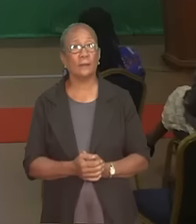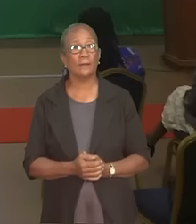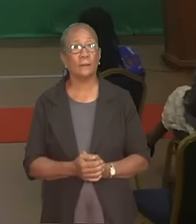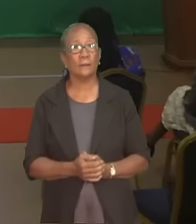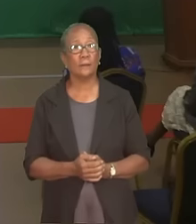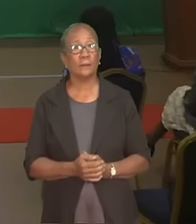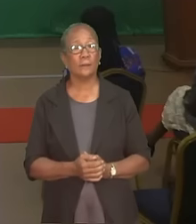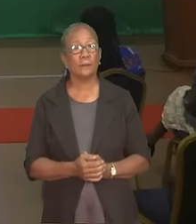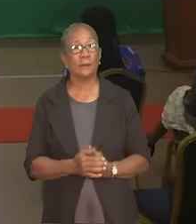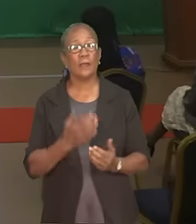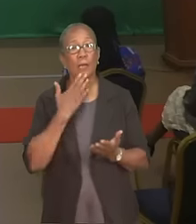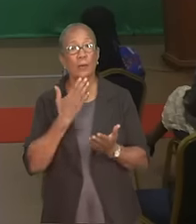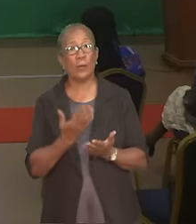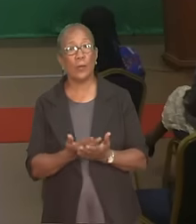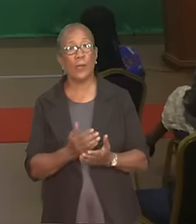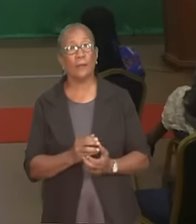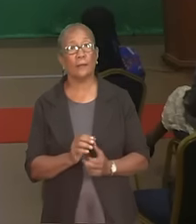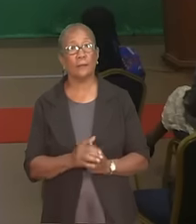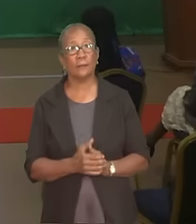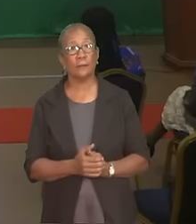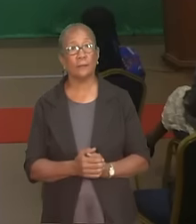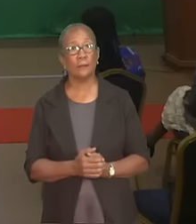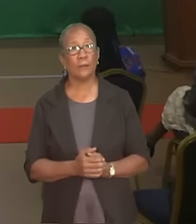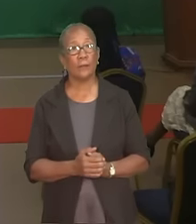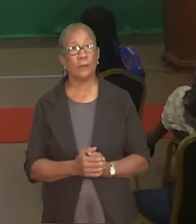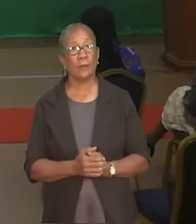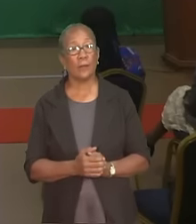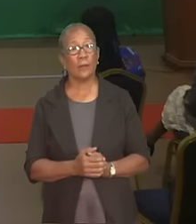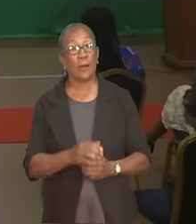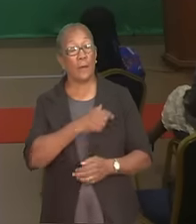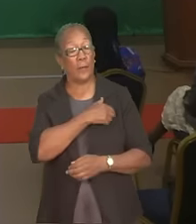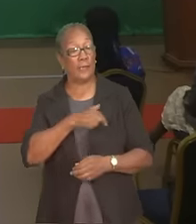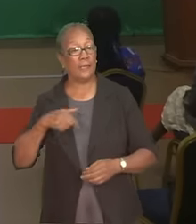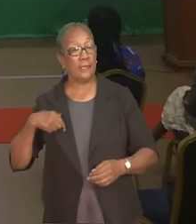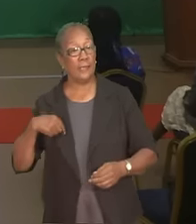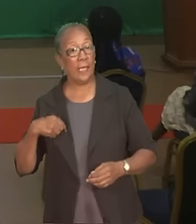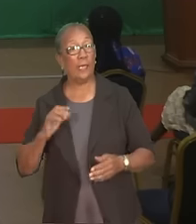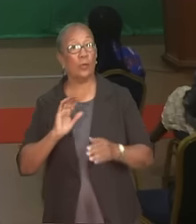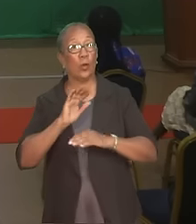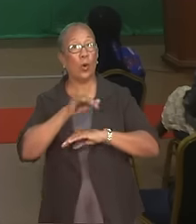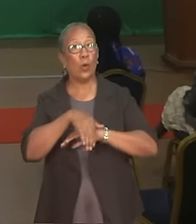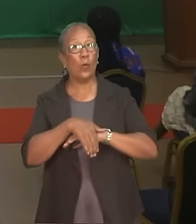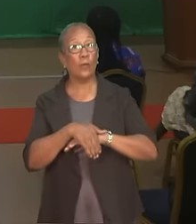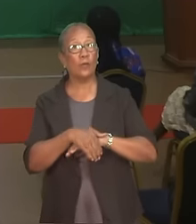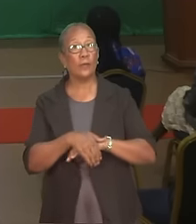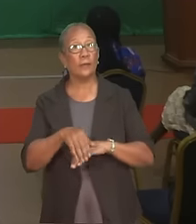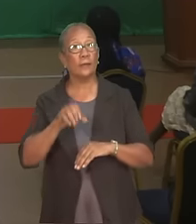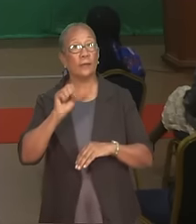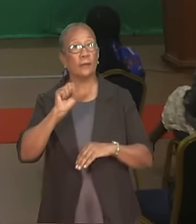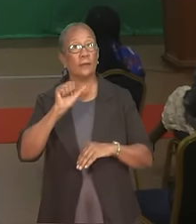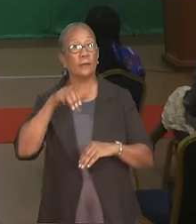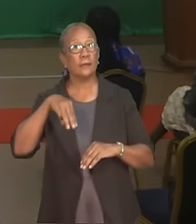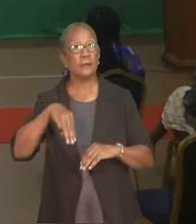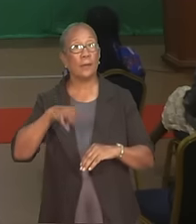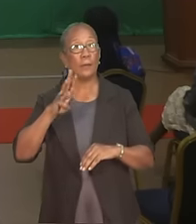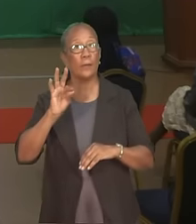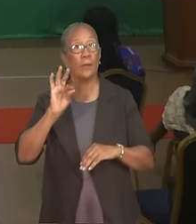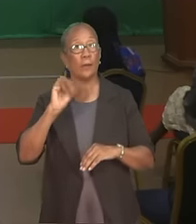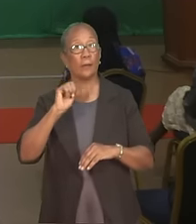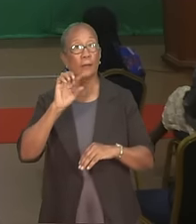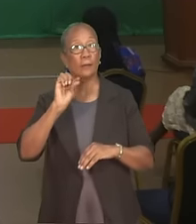Ja, dank u wel, minister. Excellentie, kunt u de vragen van Sam Blankendaal van ABC News dienen zo